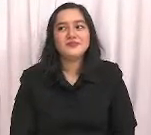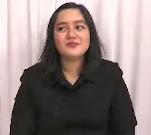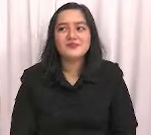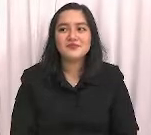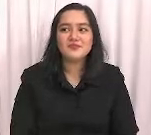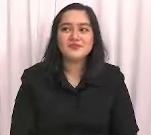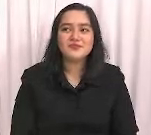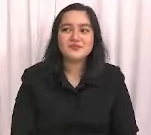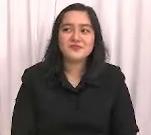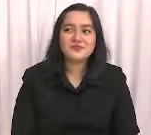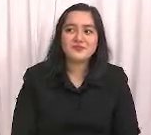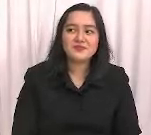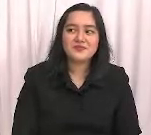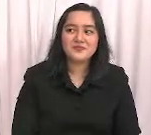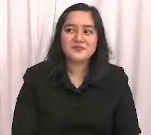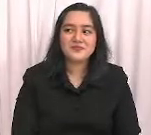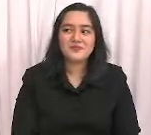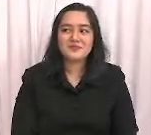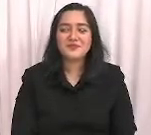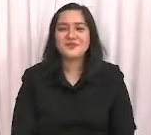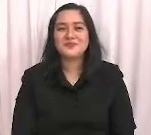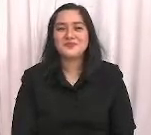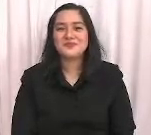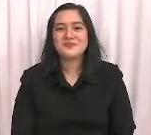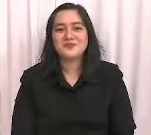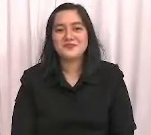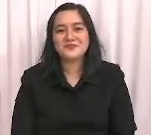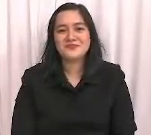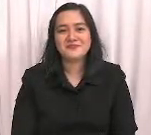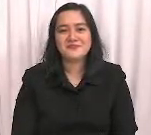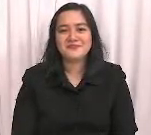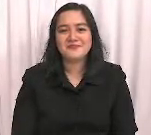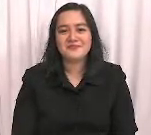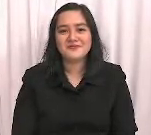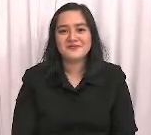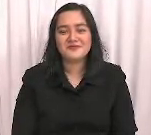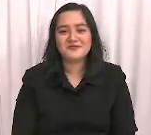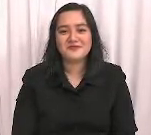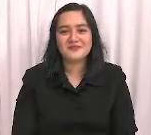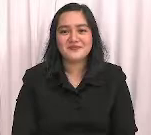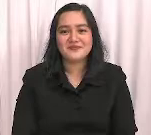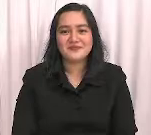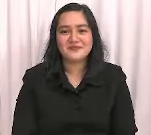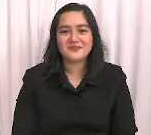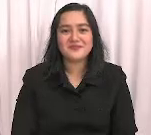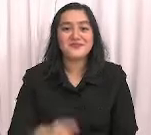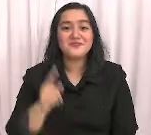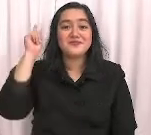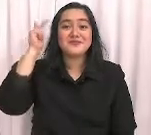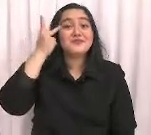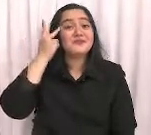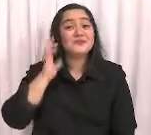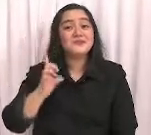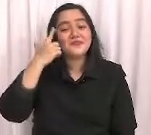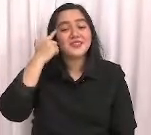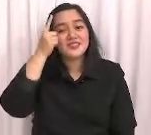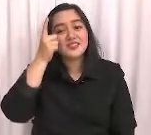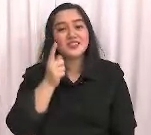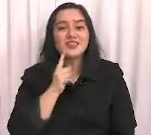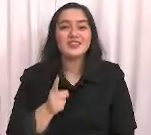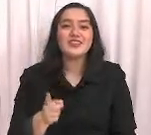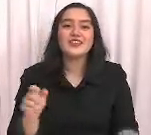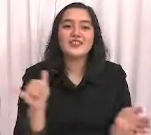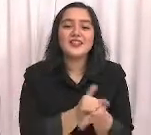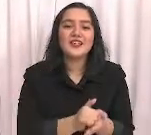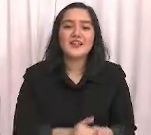Manele, meron ka bang ganitong nakikita? Bigla na, alam niyo ba mga kapatid? Alam niyo, totoo yan eh. Alam nyo,